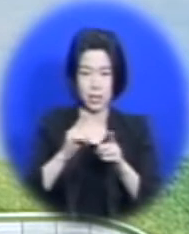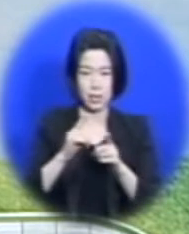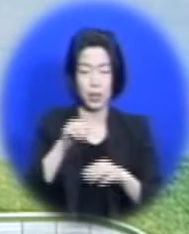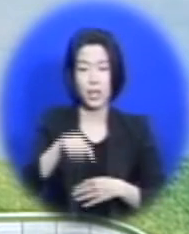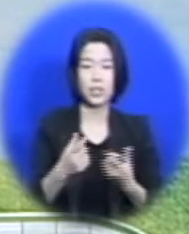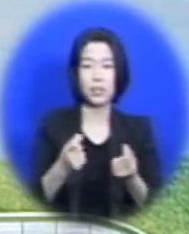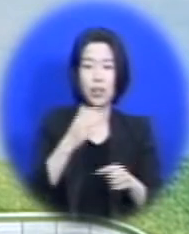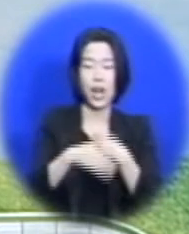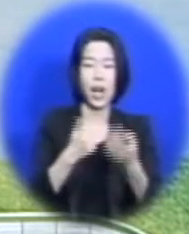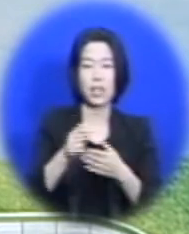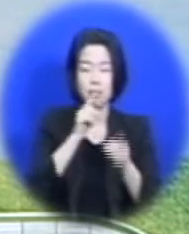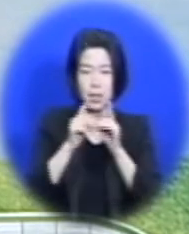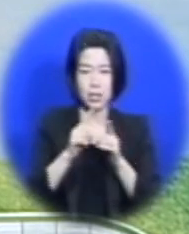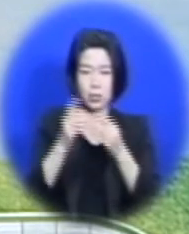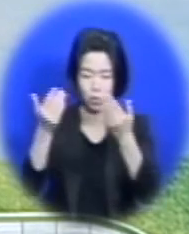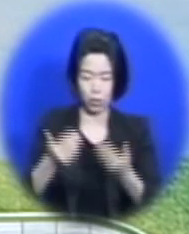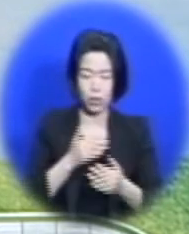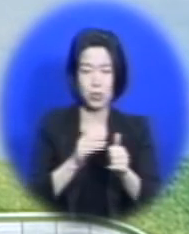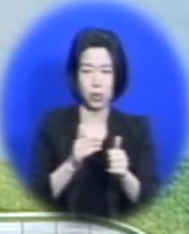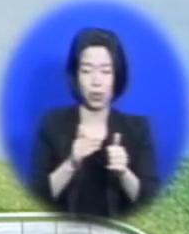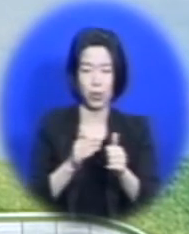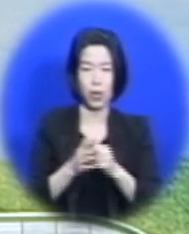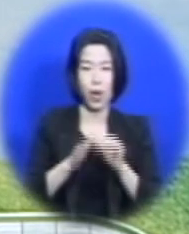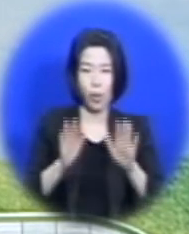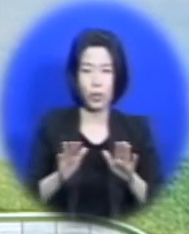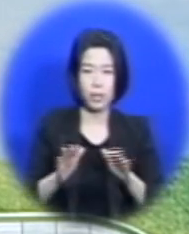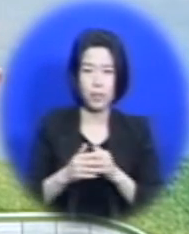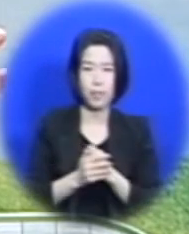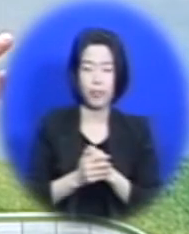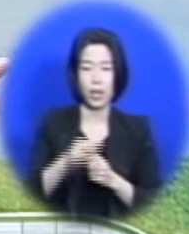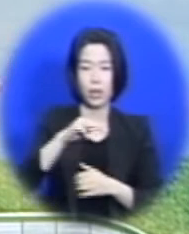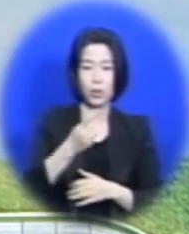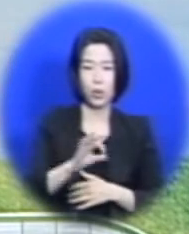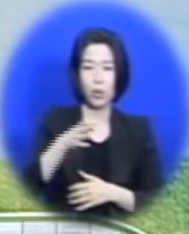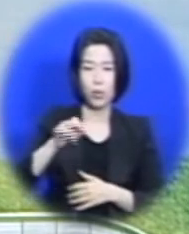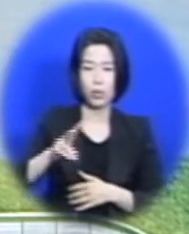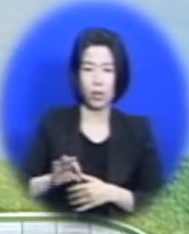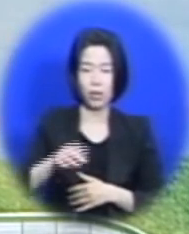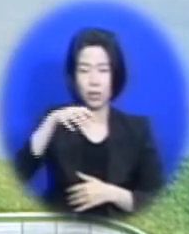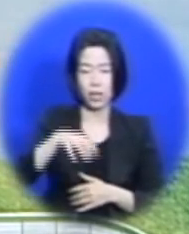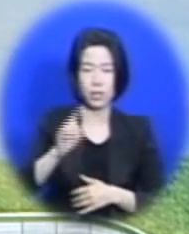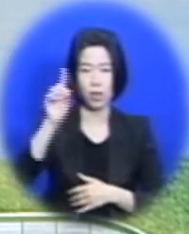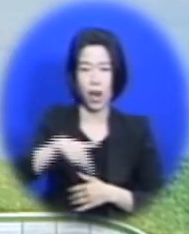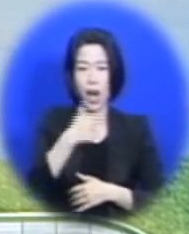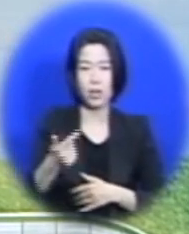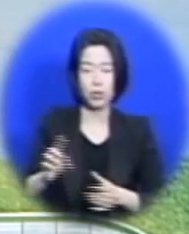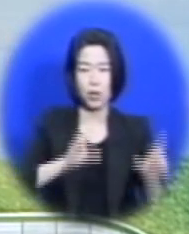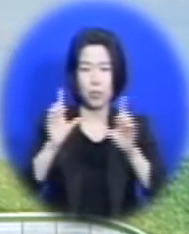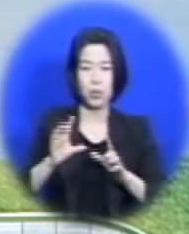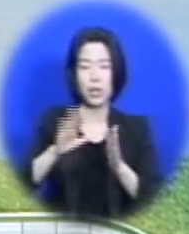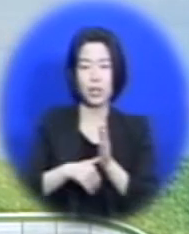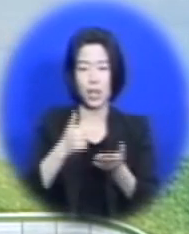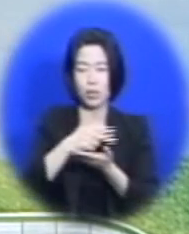그런 하나님의 말씀을 좀 주십시오. 오늘 통영에서 하루를 보내는데 우리가 주님의